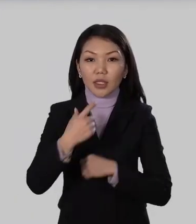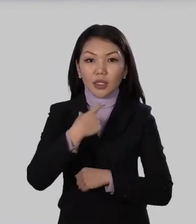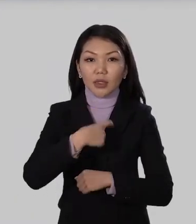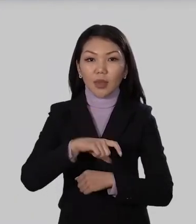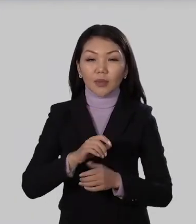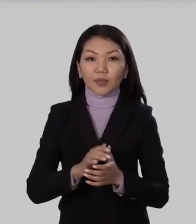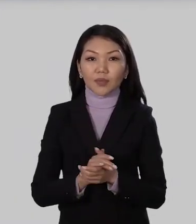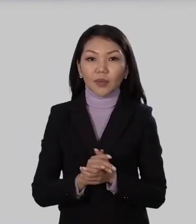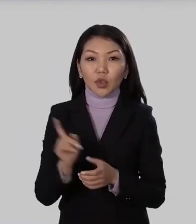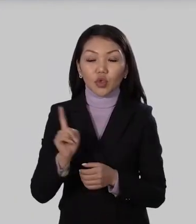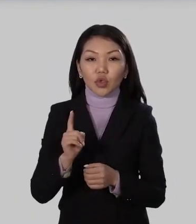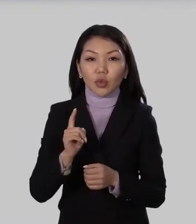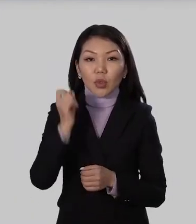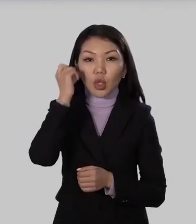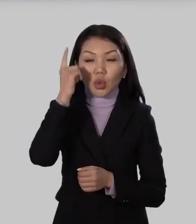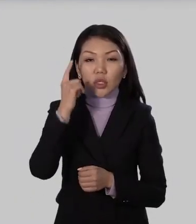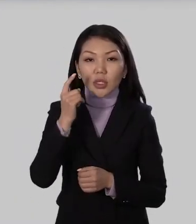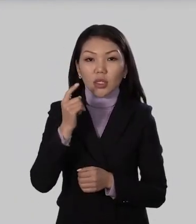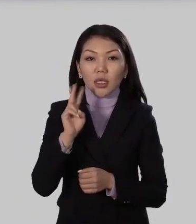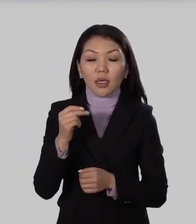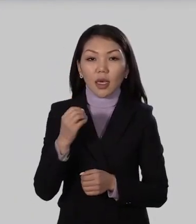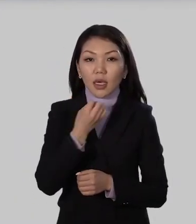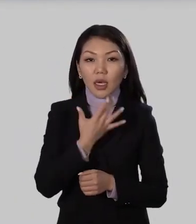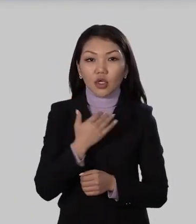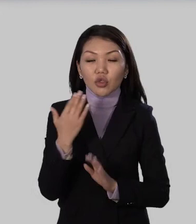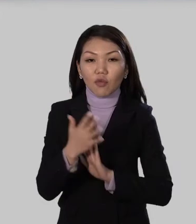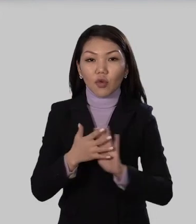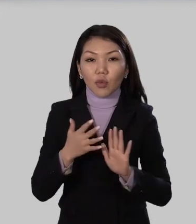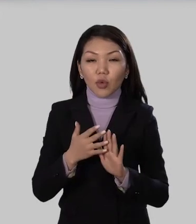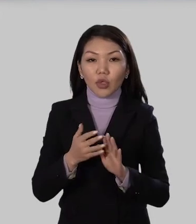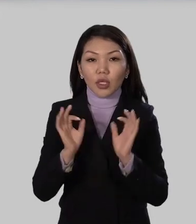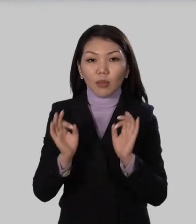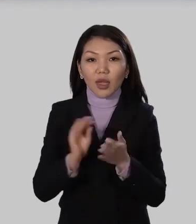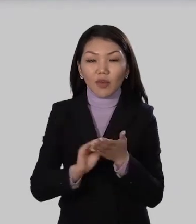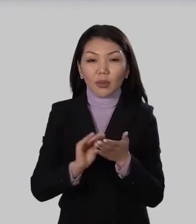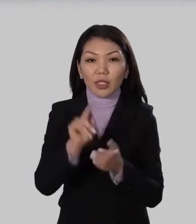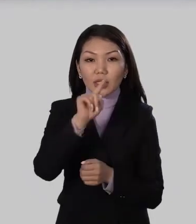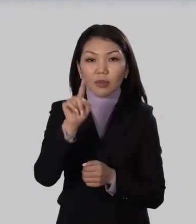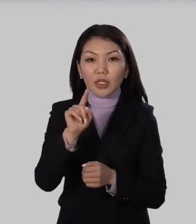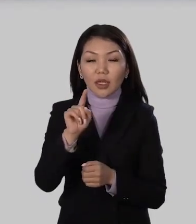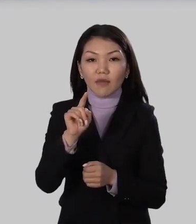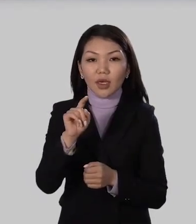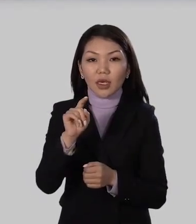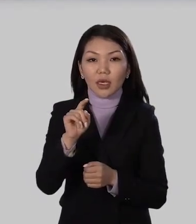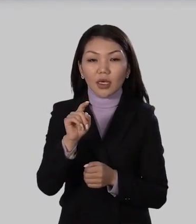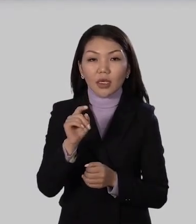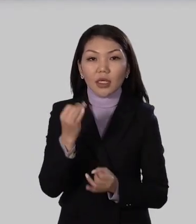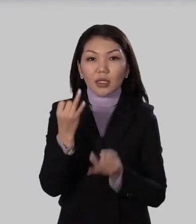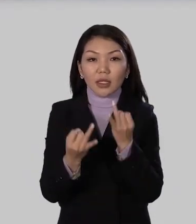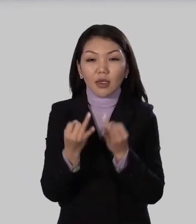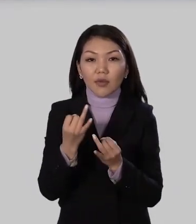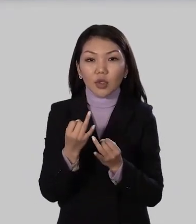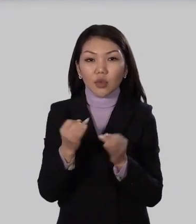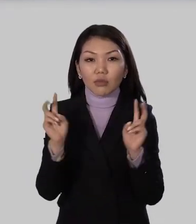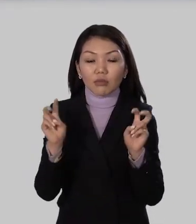Проверьте себя. Чтобы узнать, насколько хорошо вы усвоили правописание приставок, сыграем в игру «Третий